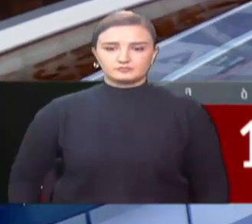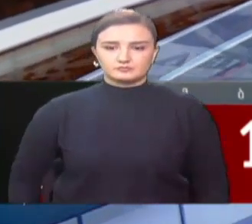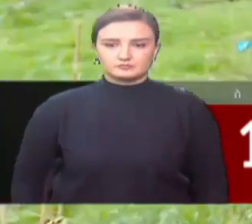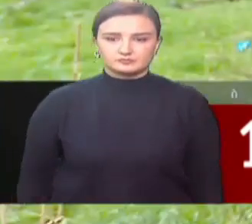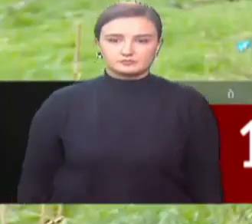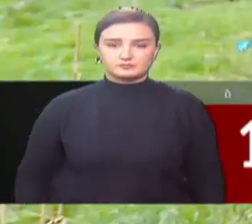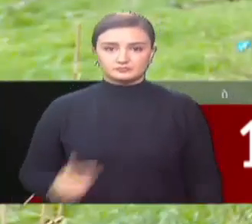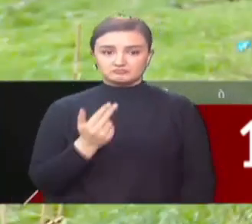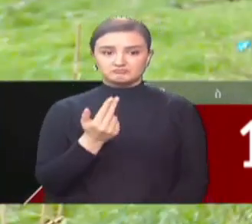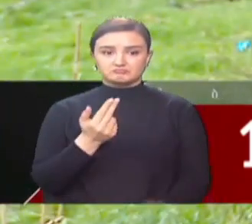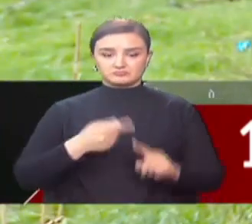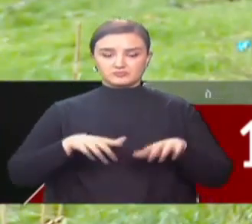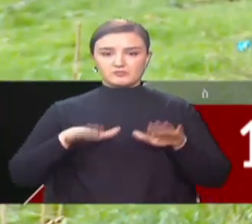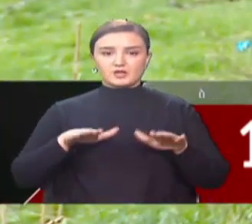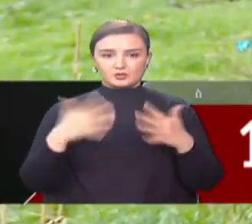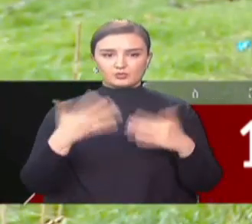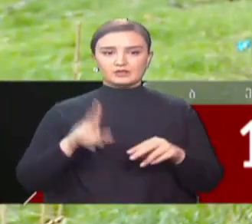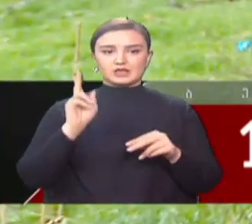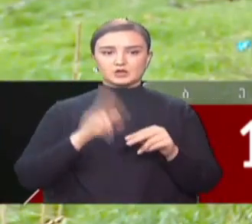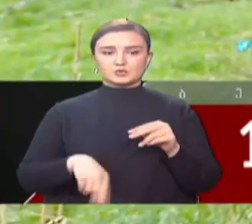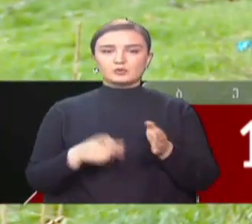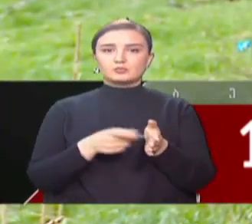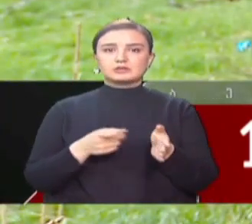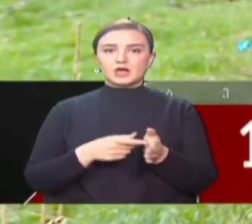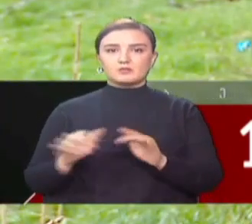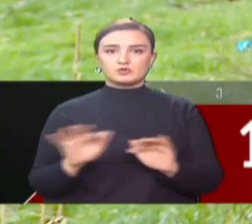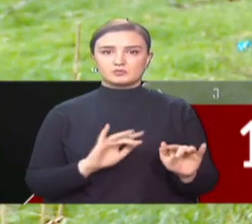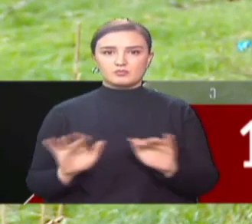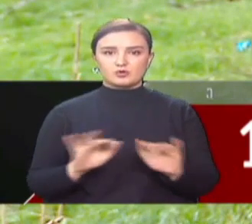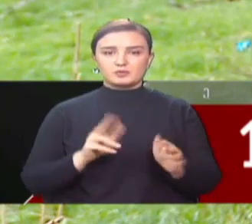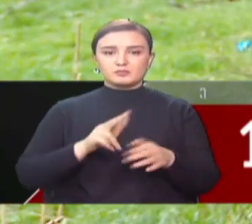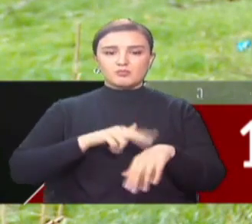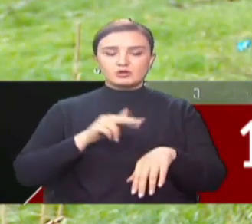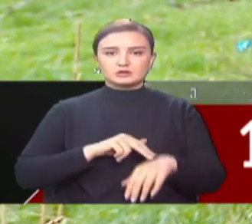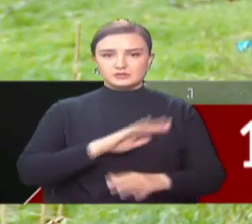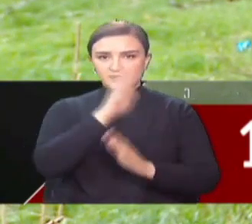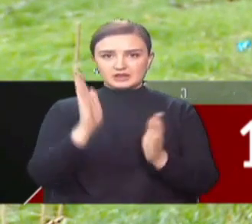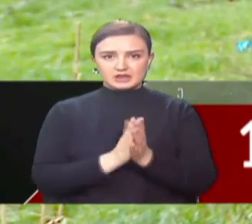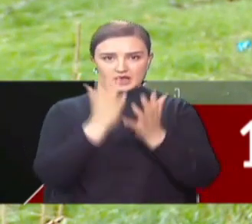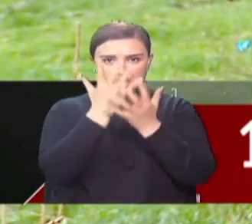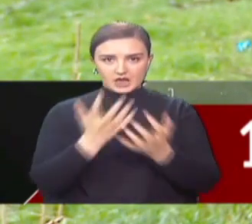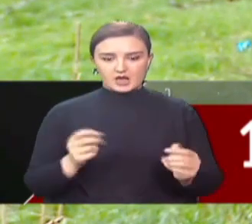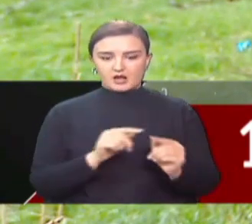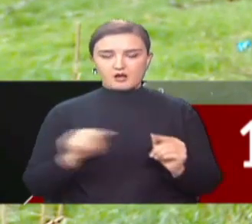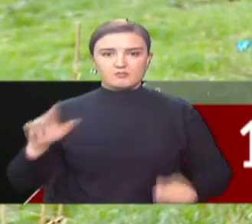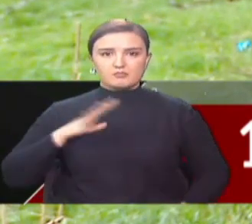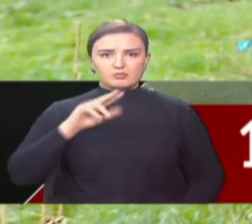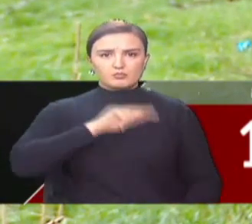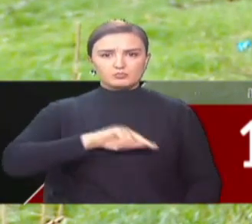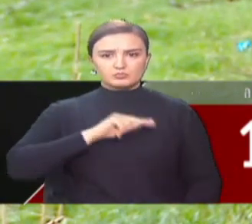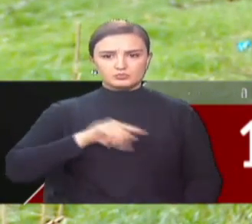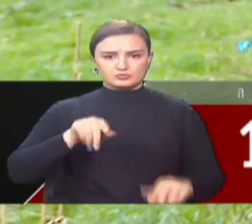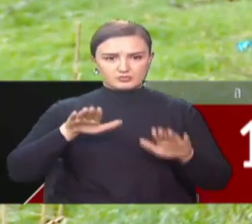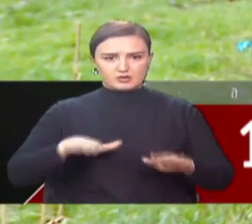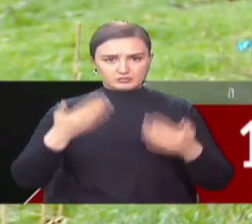დიახ, ლიზა, შემთხვევის ადგილზე უკვე დასრულებულია საგამოძიებო მოქმედებები. პოლიციელები მთელი ღამის განმავლობაში მუშაობდნენ ამ